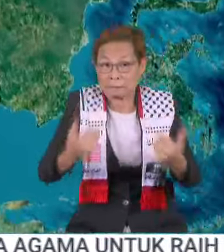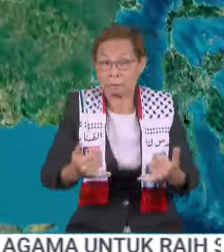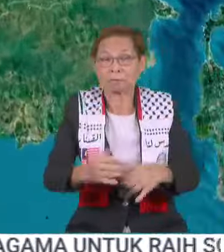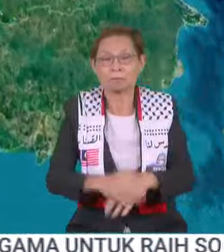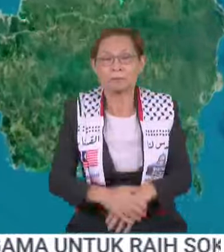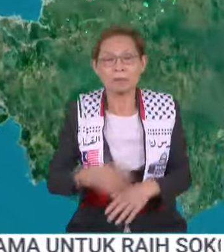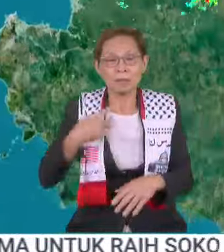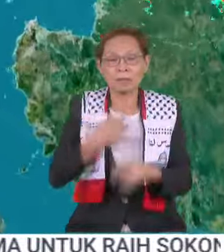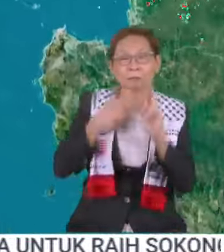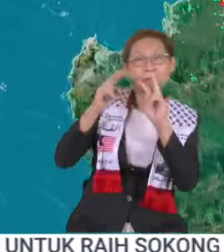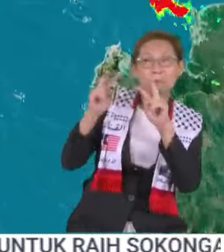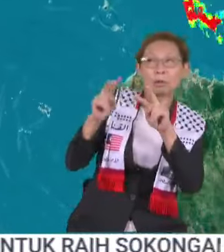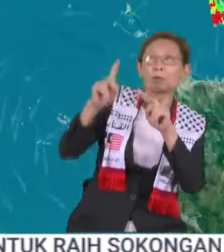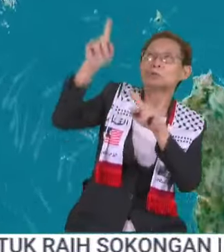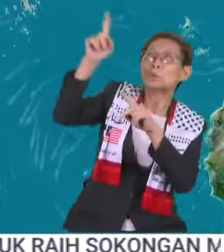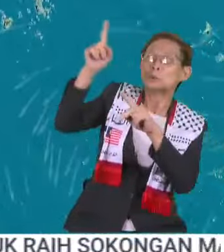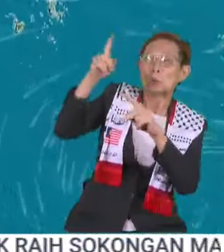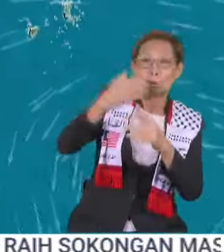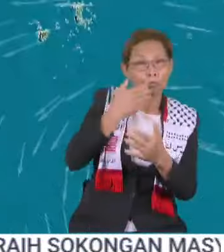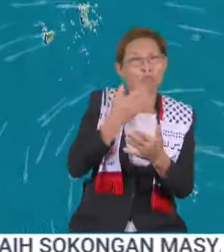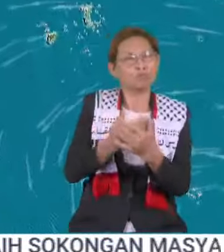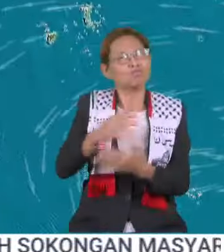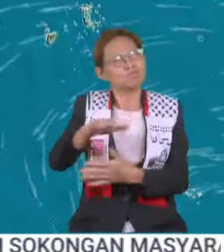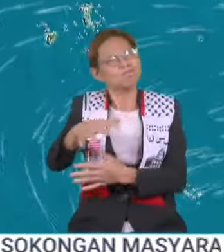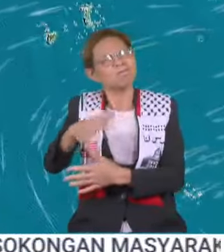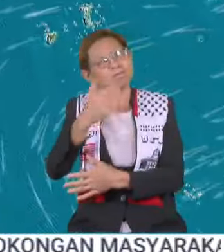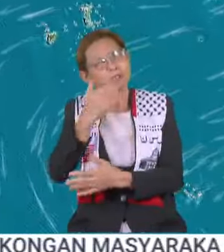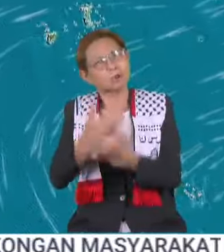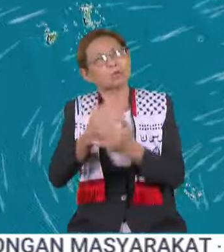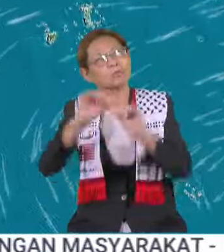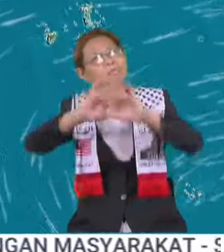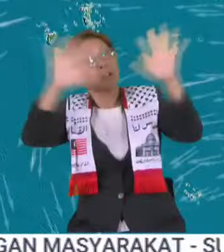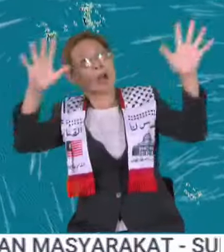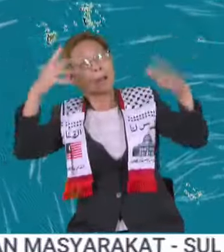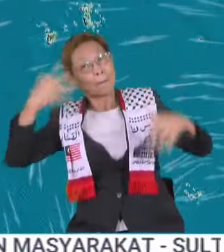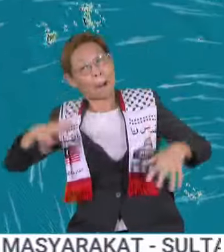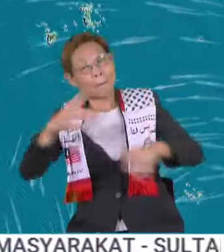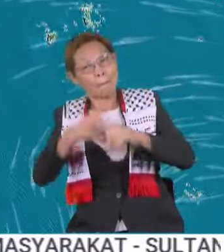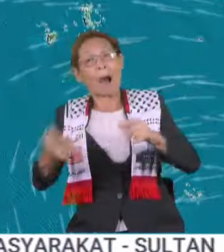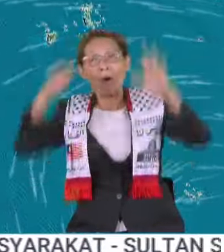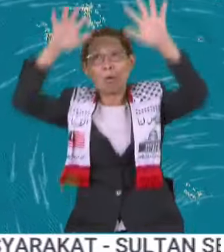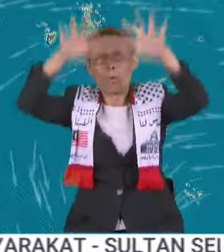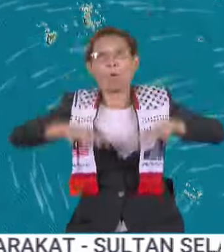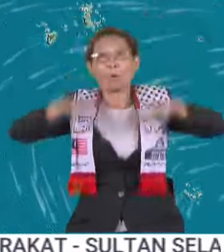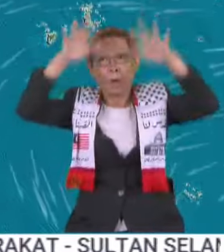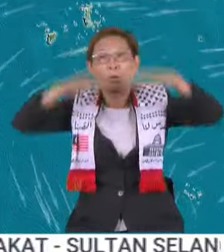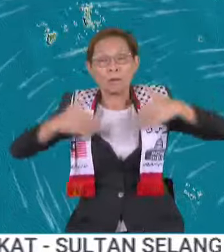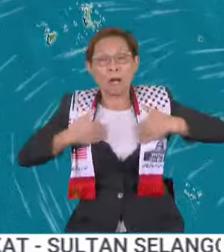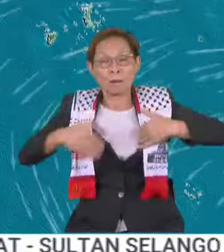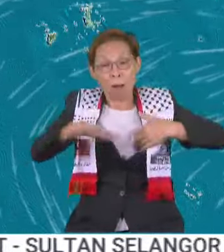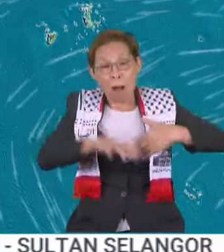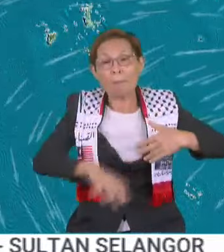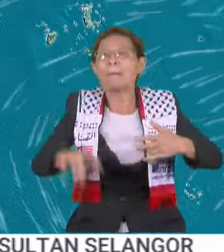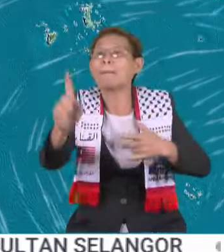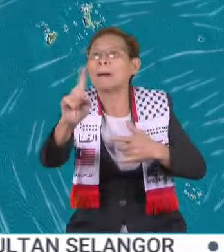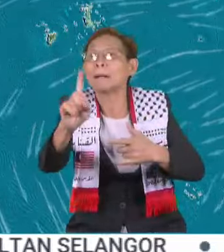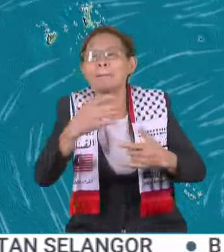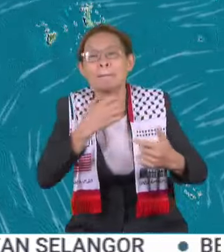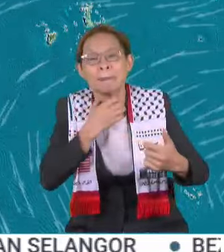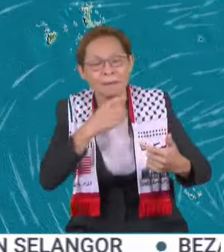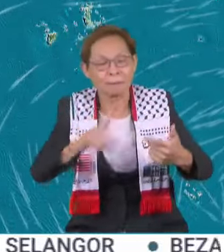Di sini dapat dilihat walaupun keadaan cuaca yang agak baik dan cerah dan panas, namun hujan masih lagi berlaku melibatkan kawasan di sekitar pedalaman